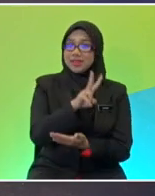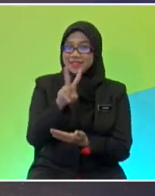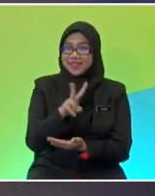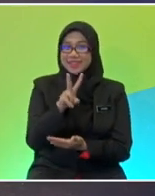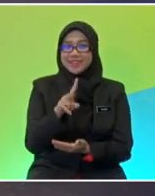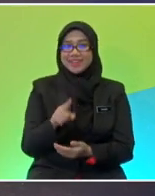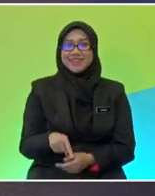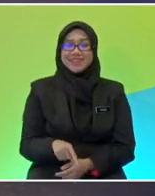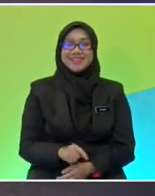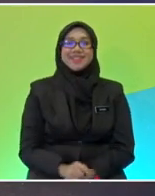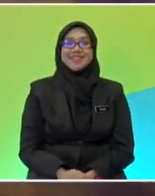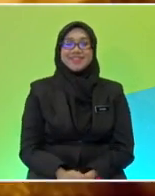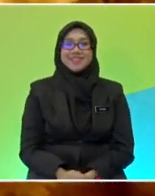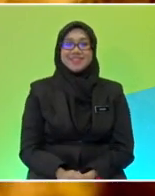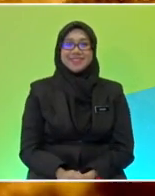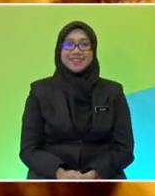ini